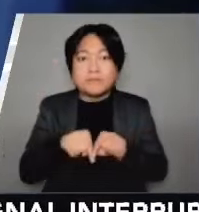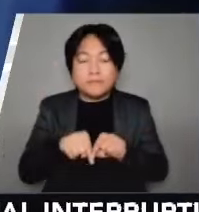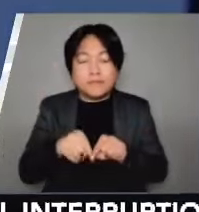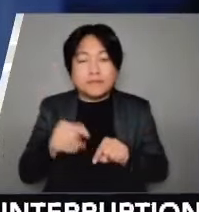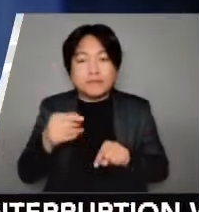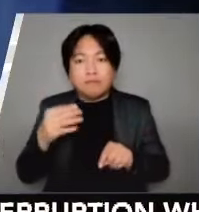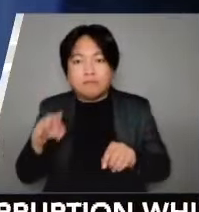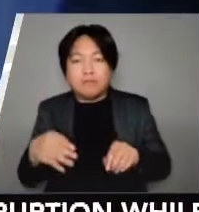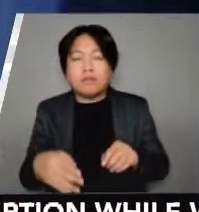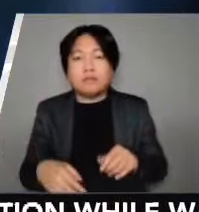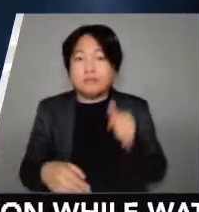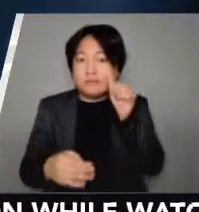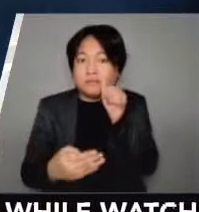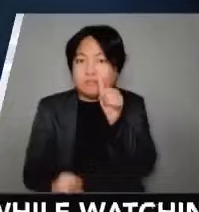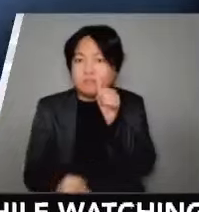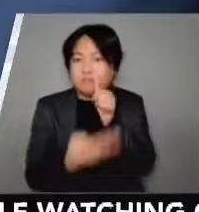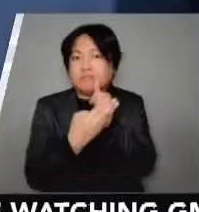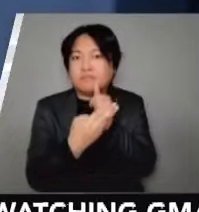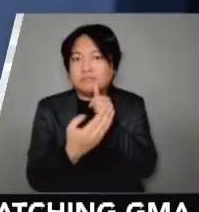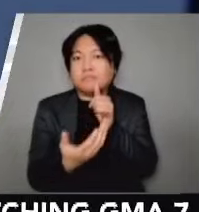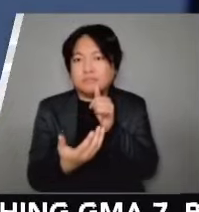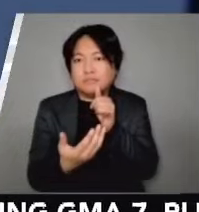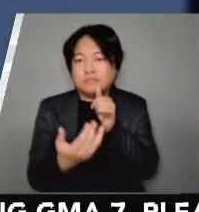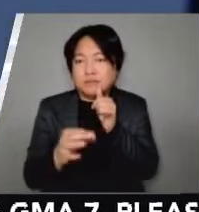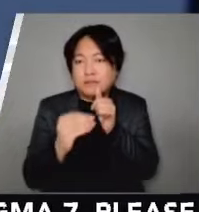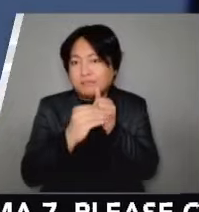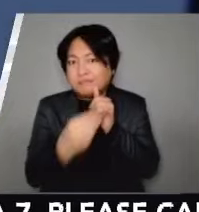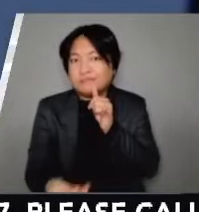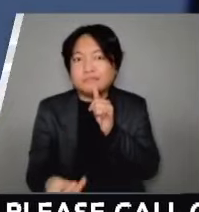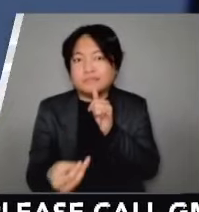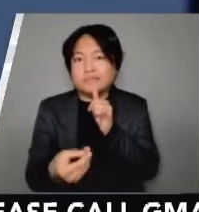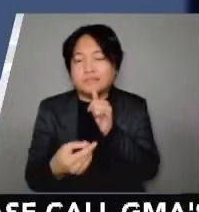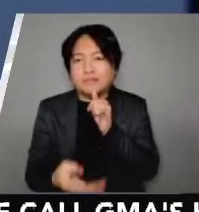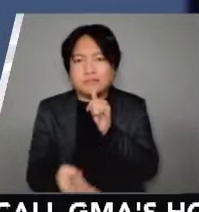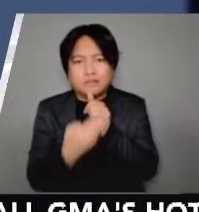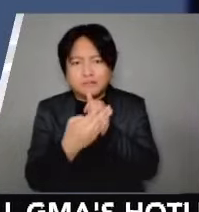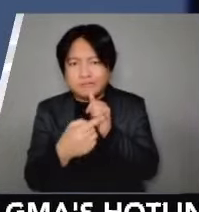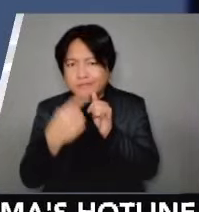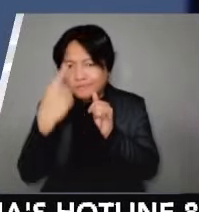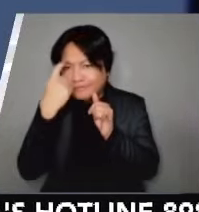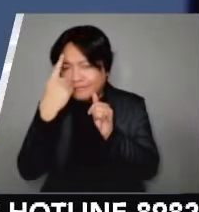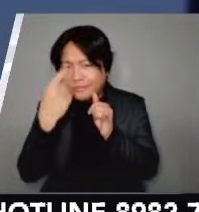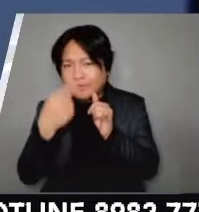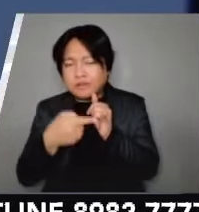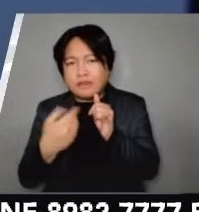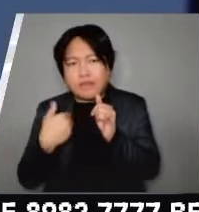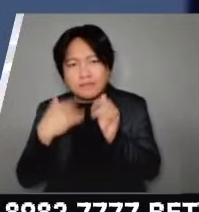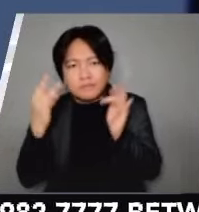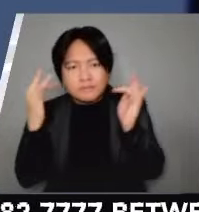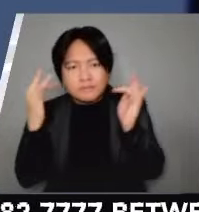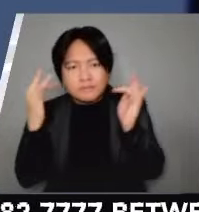at inalis niya ito. Nang tinakpan ulit ng suspect ang kamera, maririnig na lang na may sumisigaw kasabay ng tahol ng mga